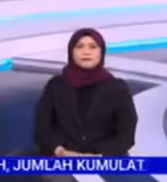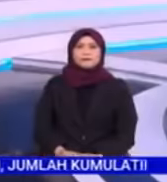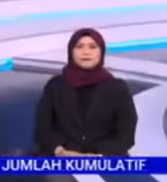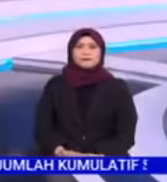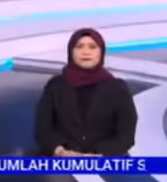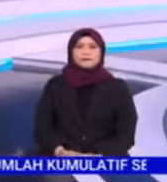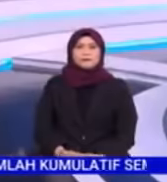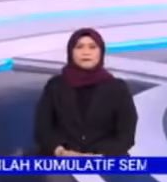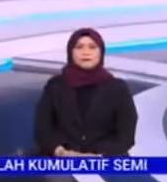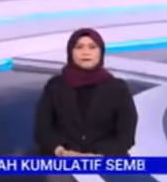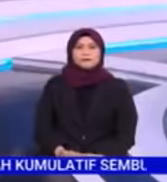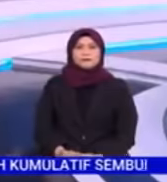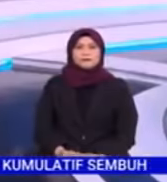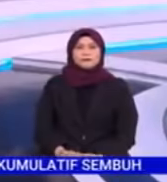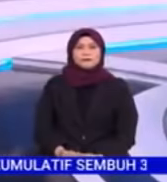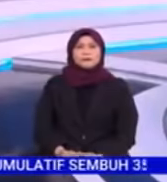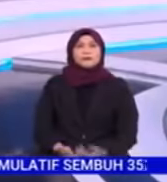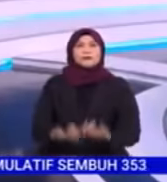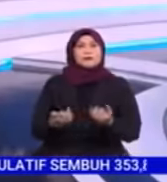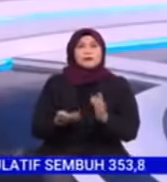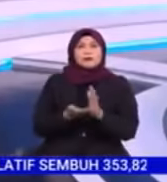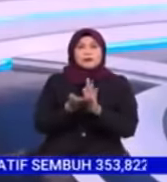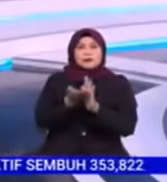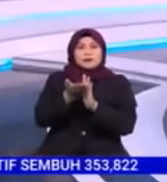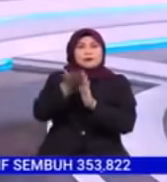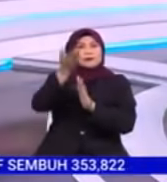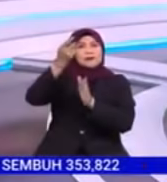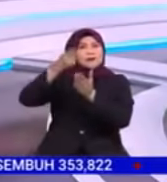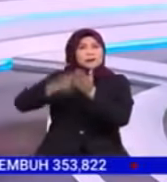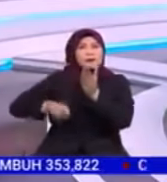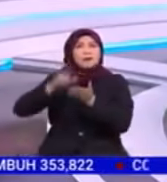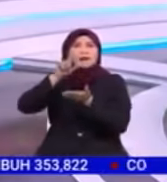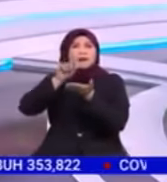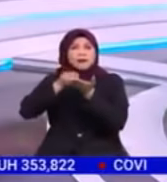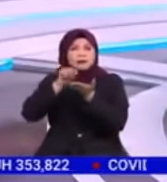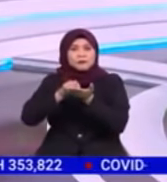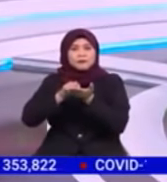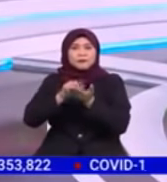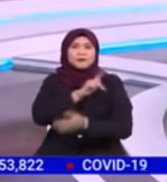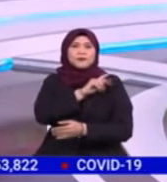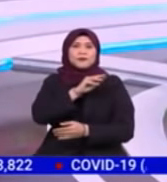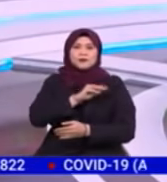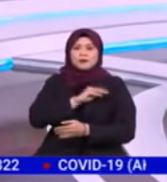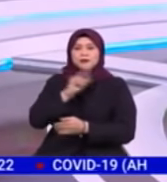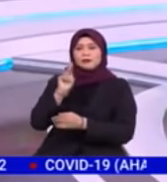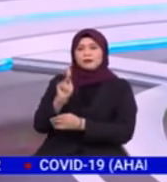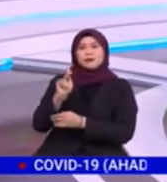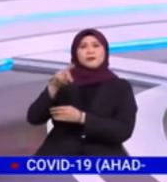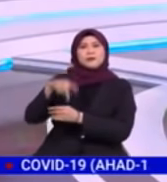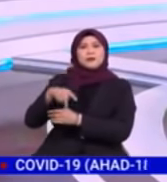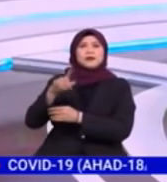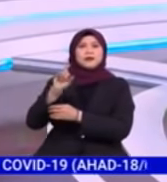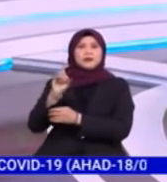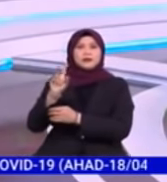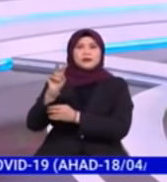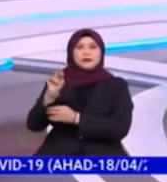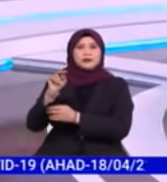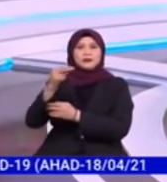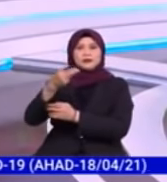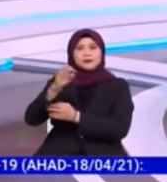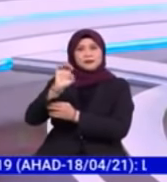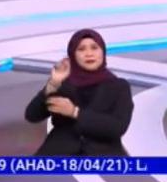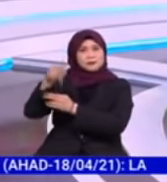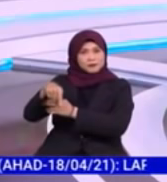Hai dan susulan kenaikan mendadak harga ayam Kementerian Perdagangan dalam negeri dan How pengguna